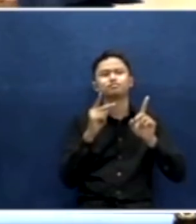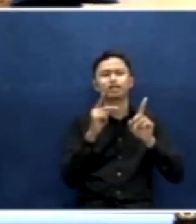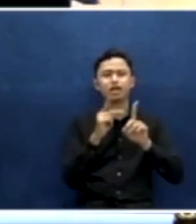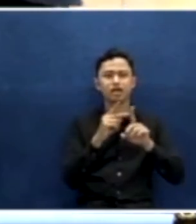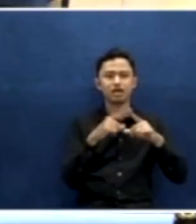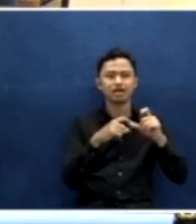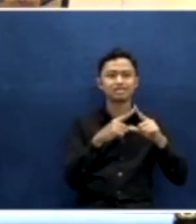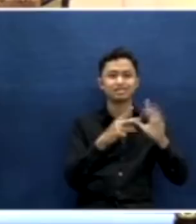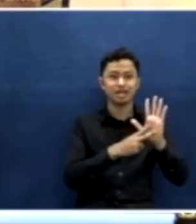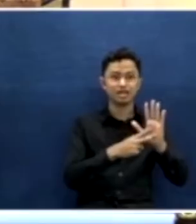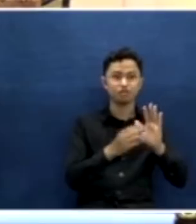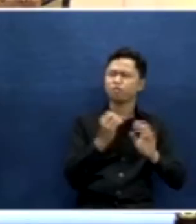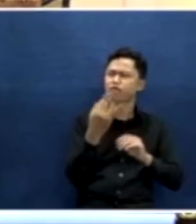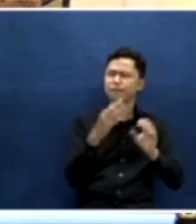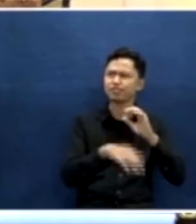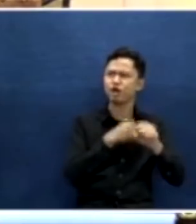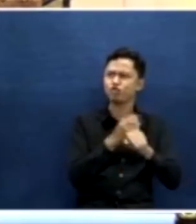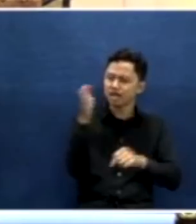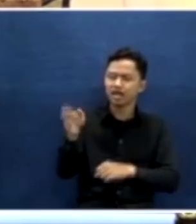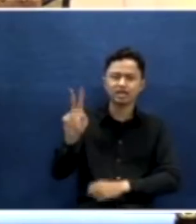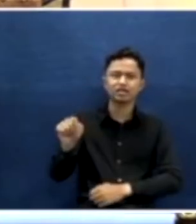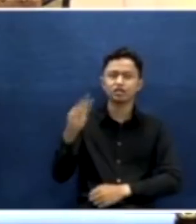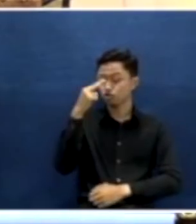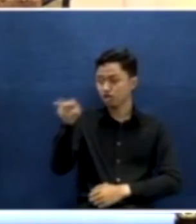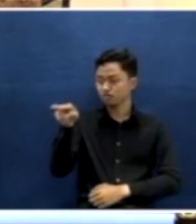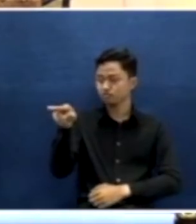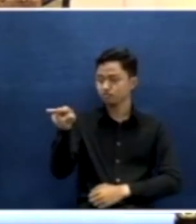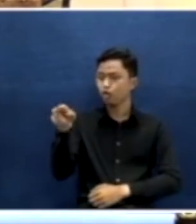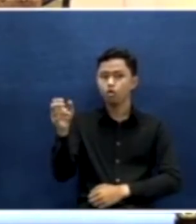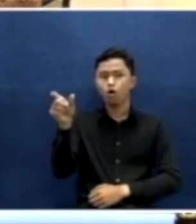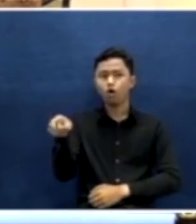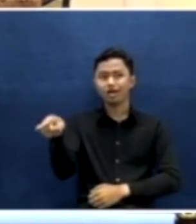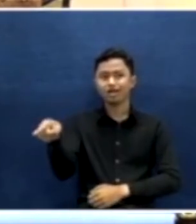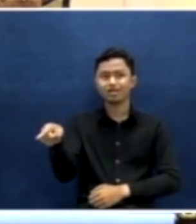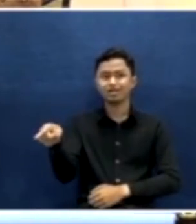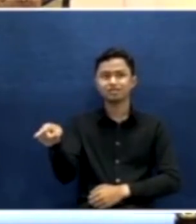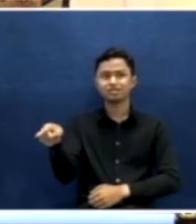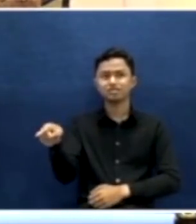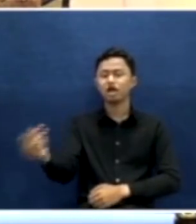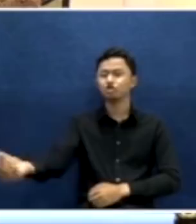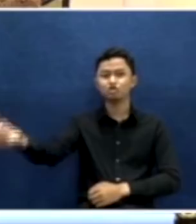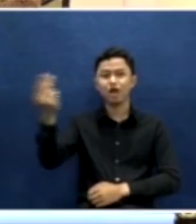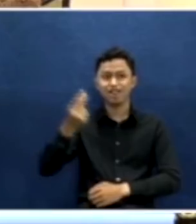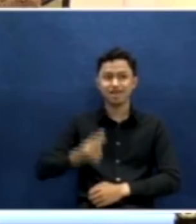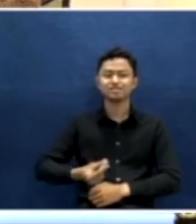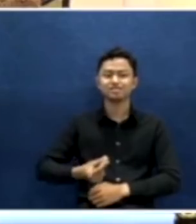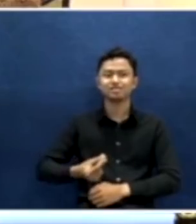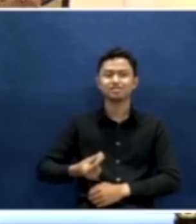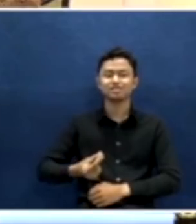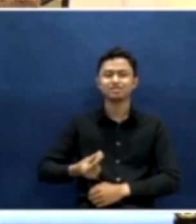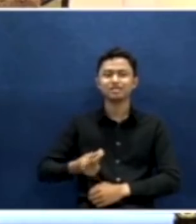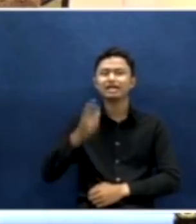kepada pasar tersebut dan ketika masuk kembali kepada pasar itu dia mendapatkan pedagang itu kembali tapi cara yang dipakai dan metode yang